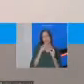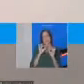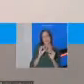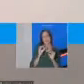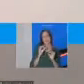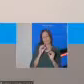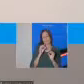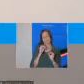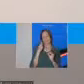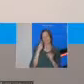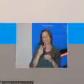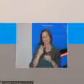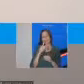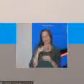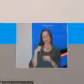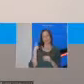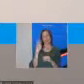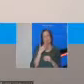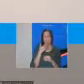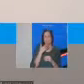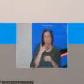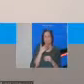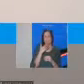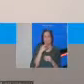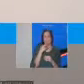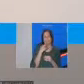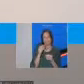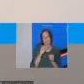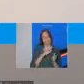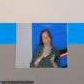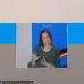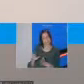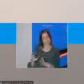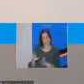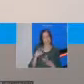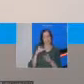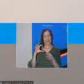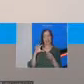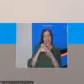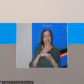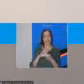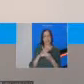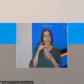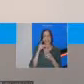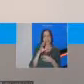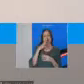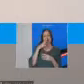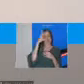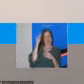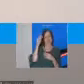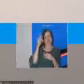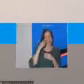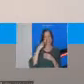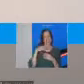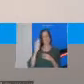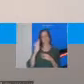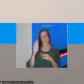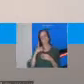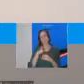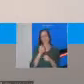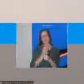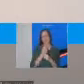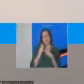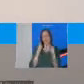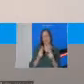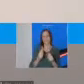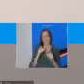שאולי לא באמת משקף את כל הישראלים. אז זה אני אשים בצד, שהחיבור הזה בין טראמפ ונתניהו לא באמת